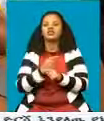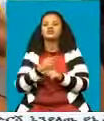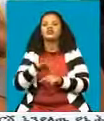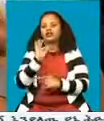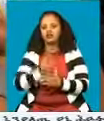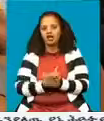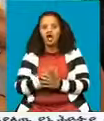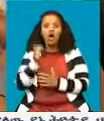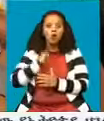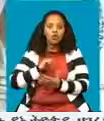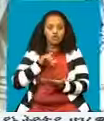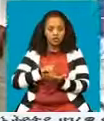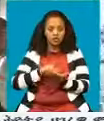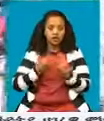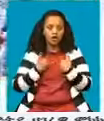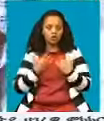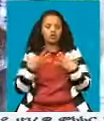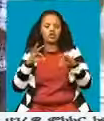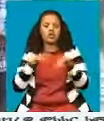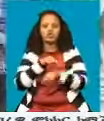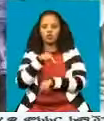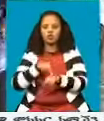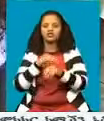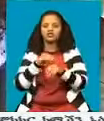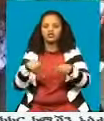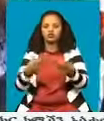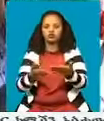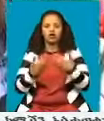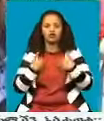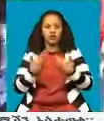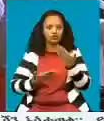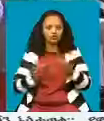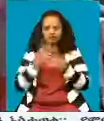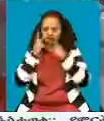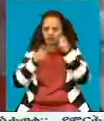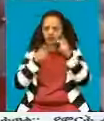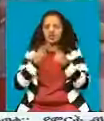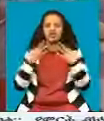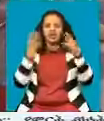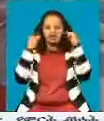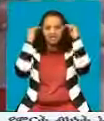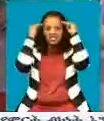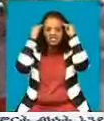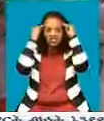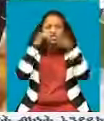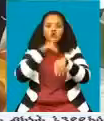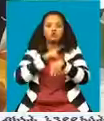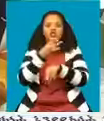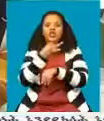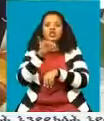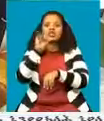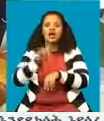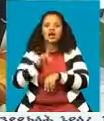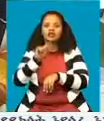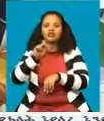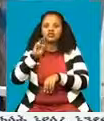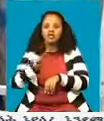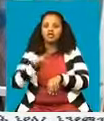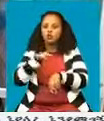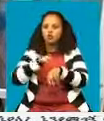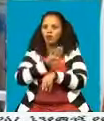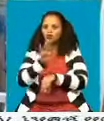ይገኛል። በሐዋሳ ከተማ ያሉ የጤና ተቋማት እየሰጡ ያለውን አገልግሎት የጎበኙት የጤና ሚኒስትሯ ዶክተር ሊያ ታደሰ